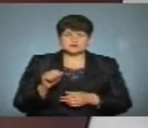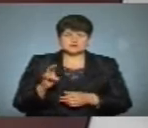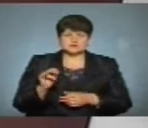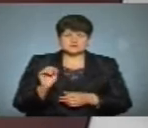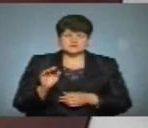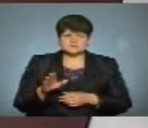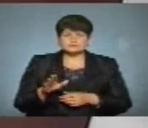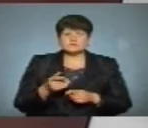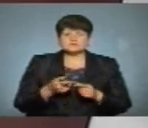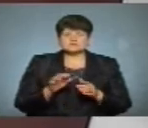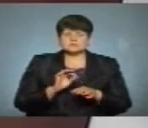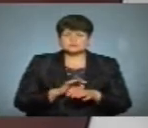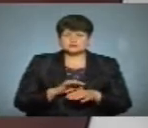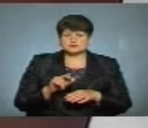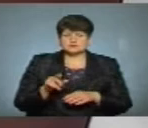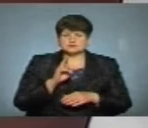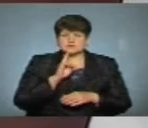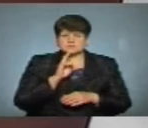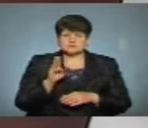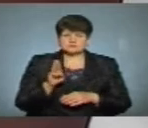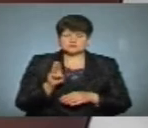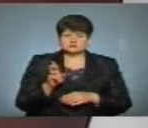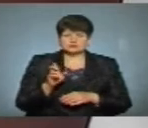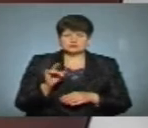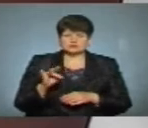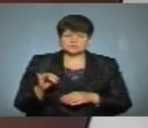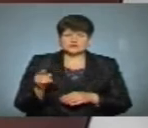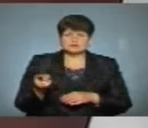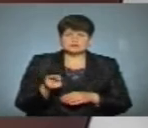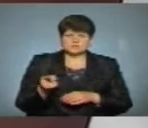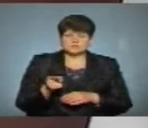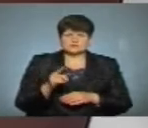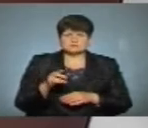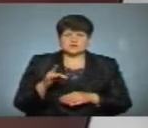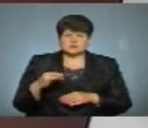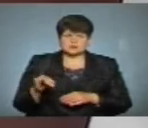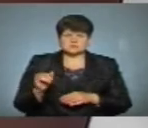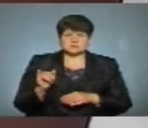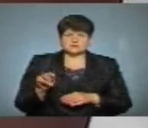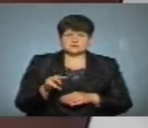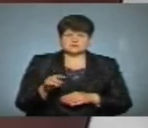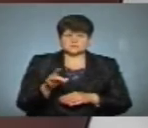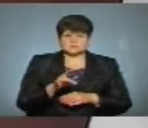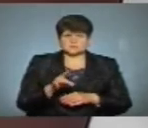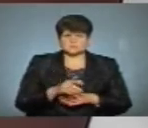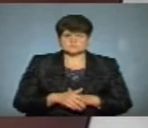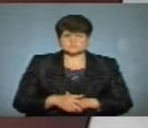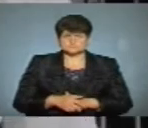його словами, захворіли люди у Кременецькому, Шумському, Бучицькому, Тернопільському, Збаразькому і Лановецькому районах.